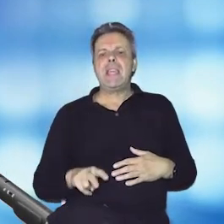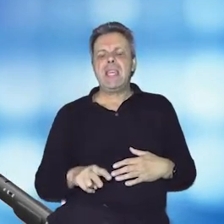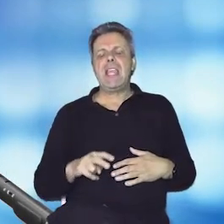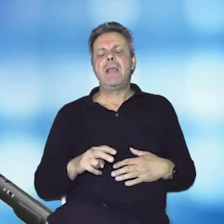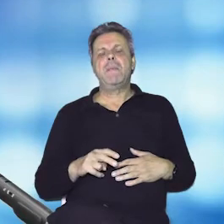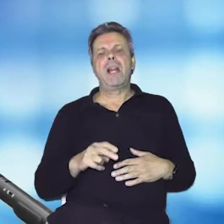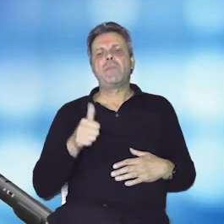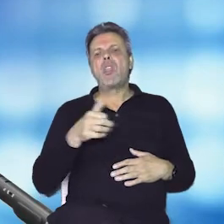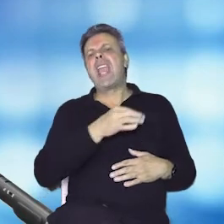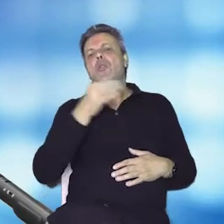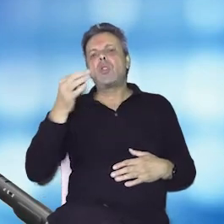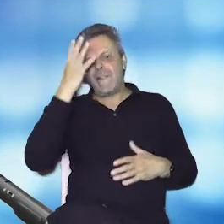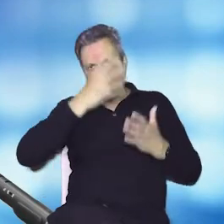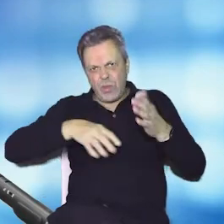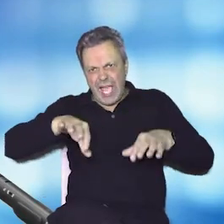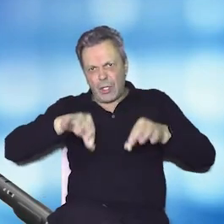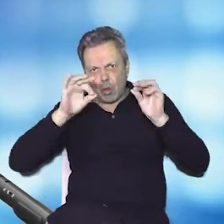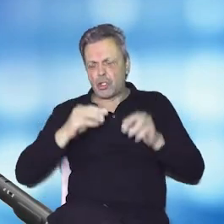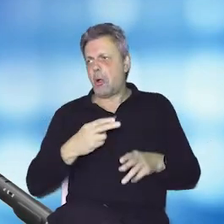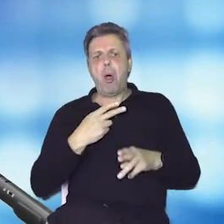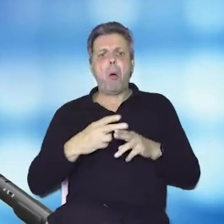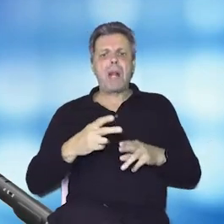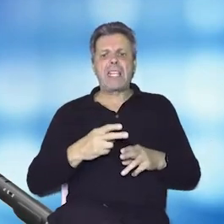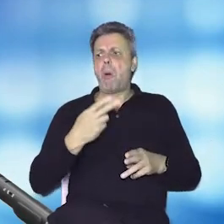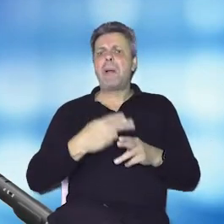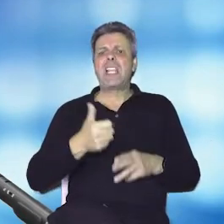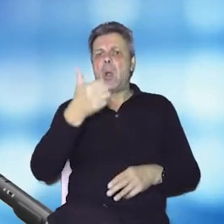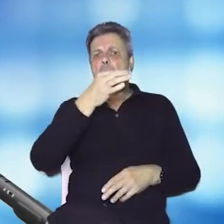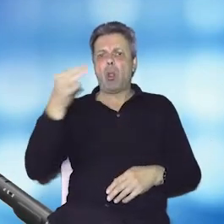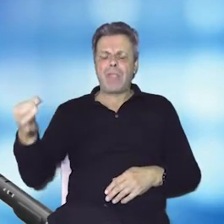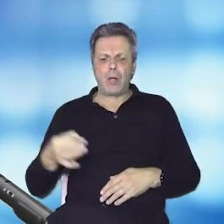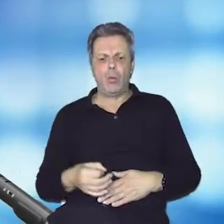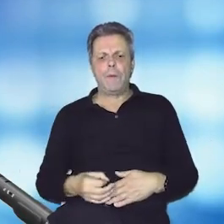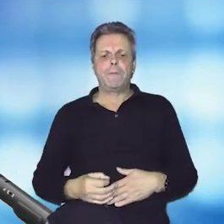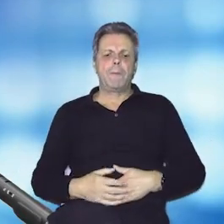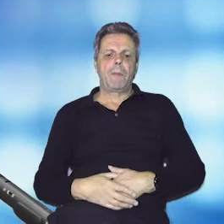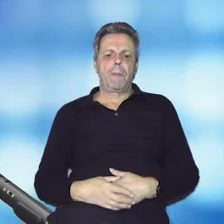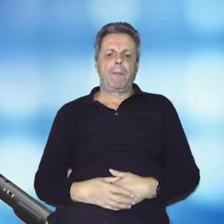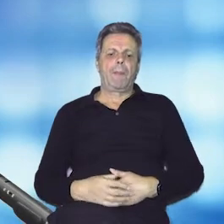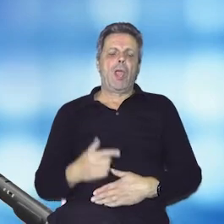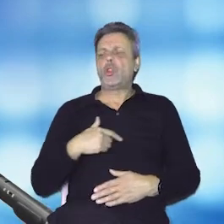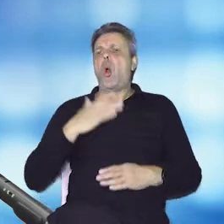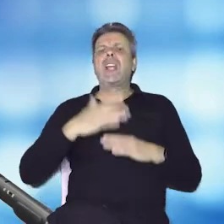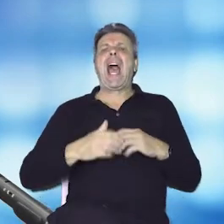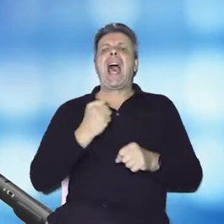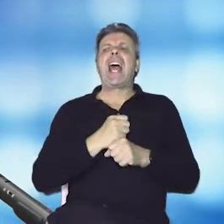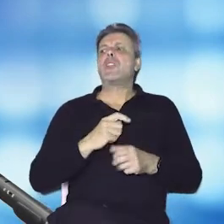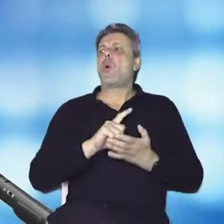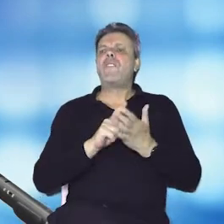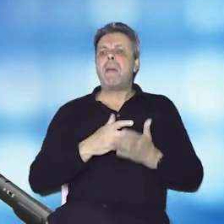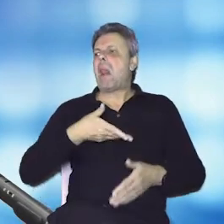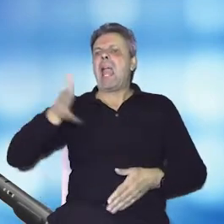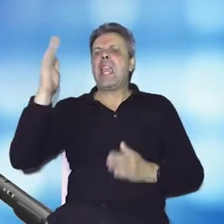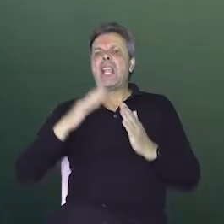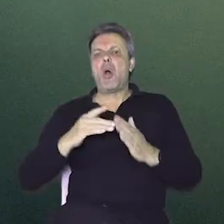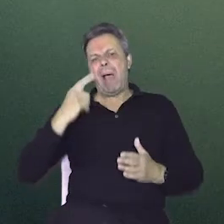Mi imali smo tu jednodnevnu dijagnostiku, dakle mi obradimo pacijenta u jednom danu i naš pacijent već, ne znam, do kraja radnog vremena ide doma i zna što